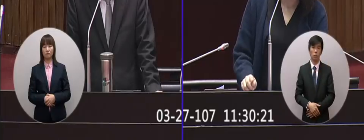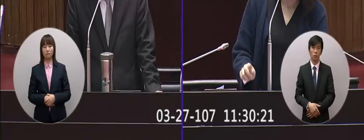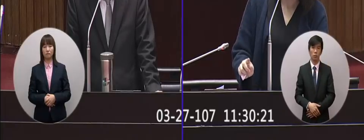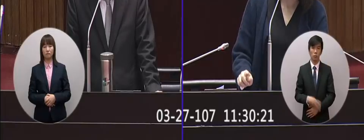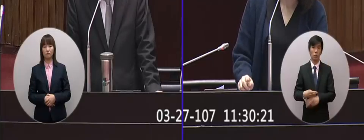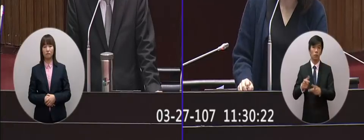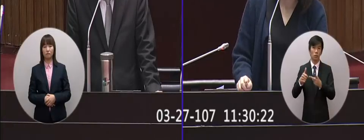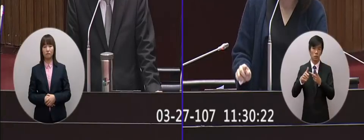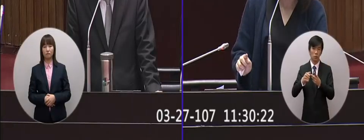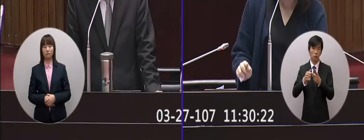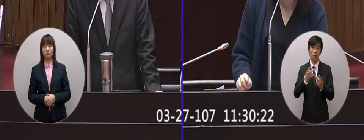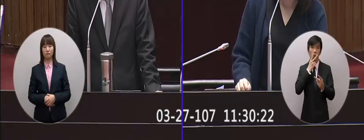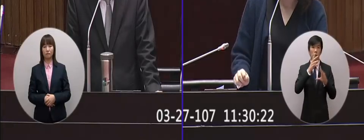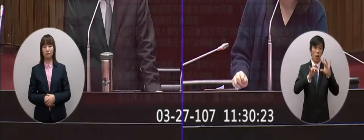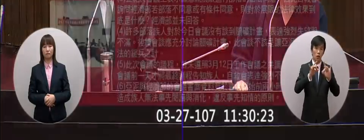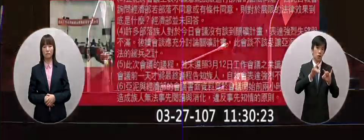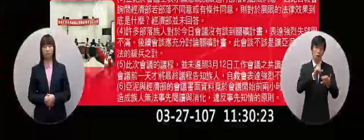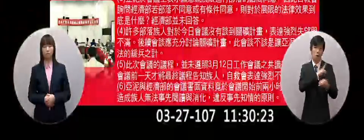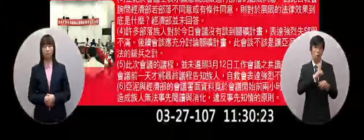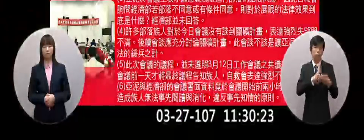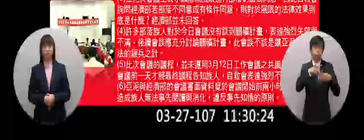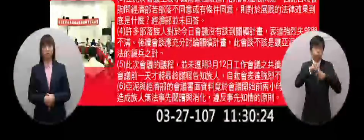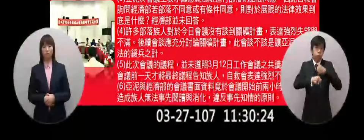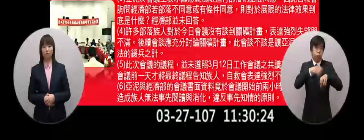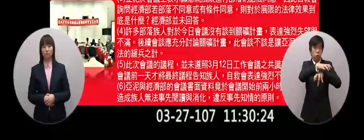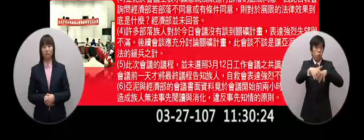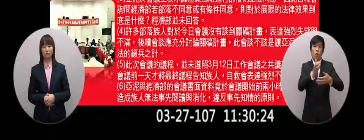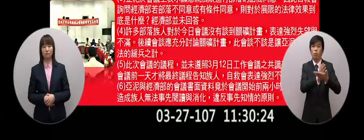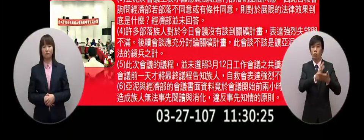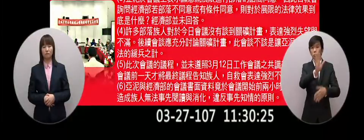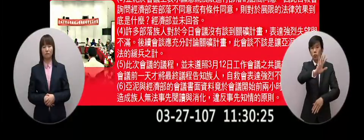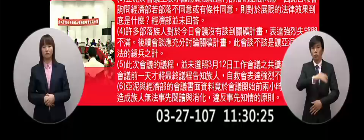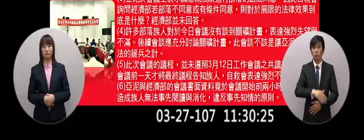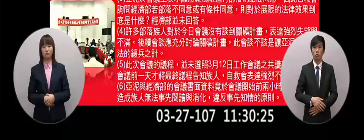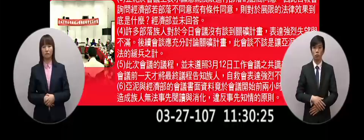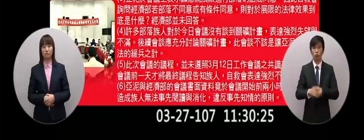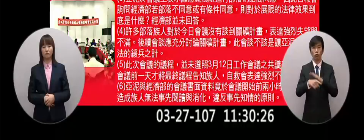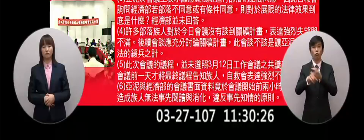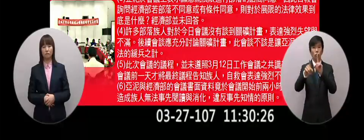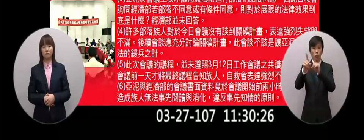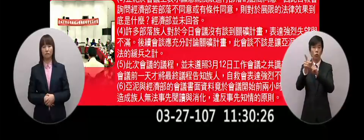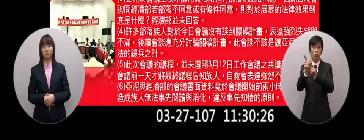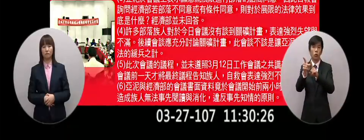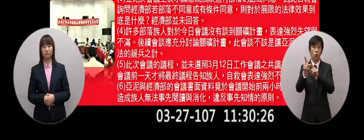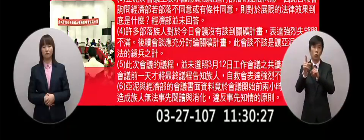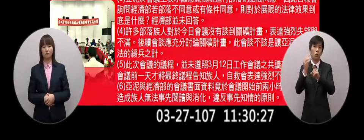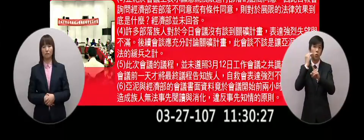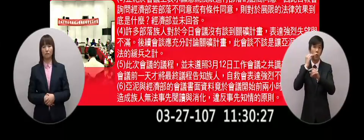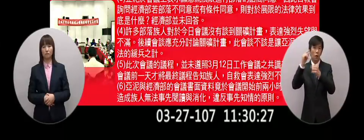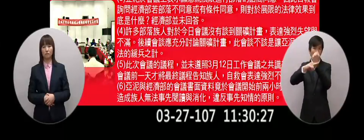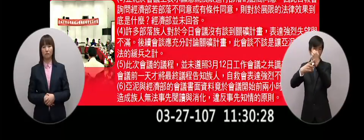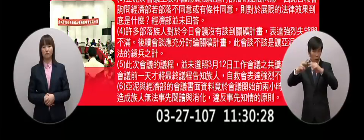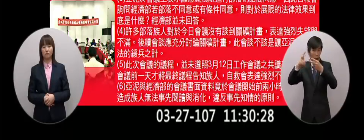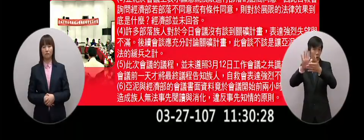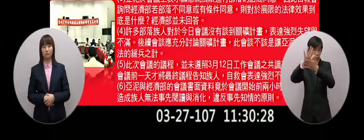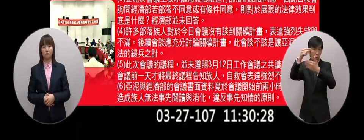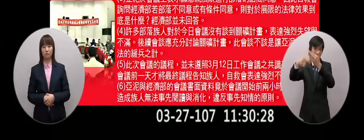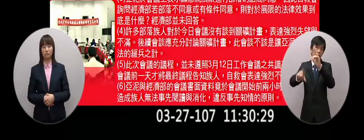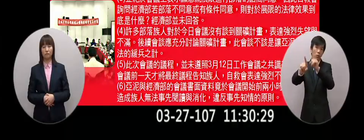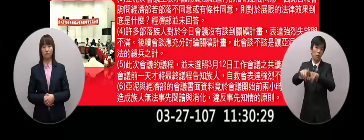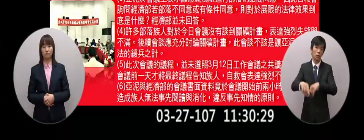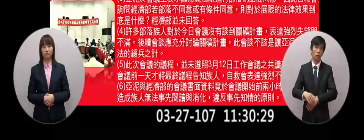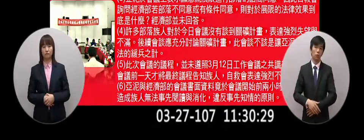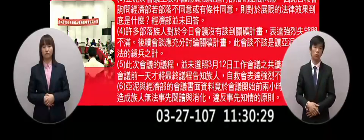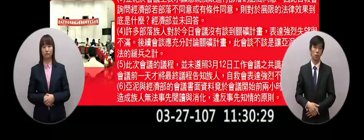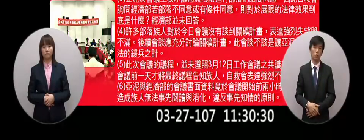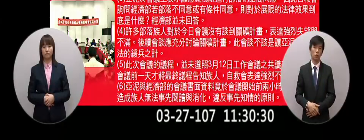答应主动进行环评，仅回应未来遵照修改后的矿业法办理。所以其实有关